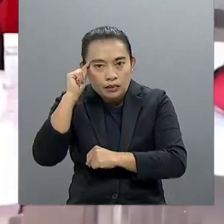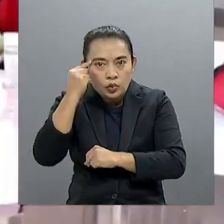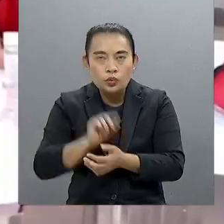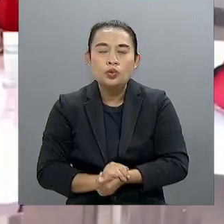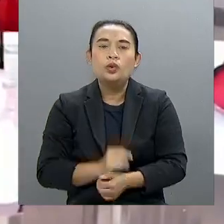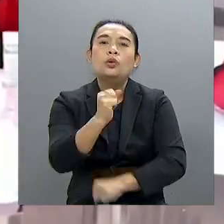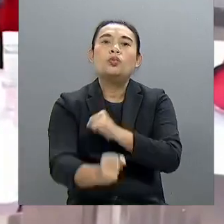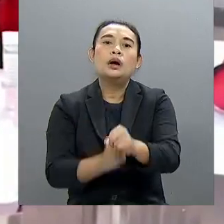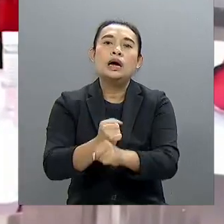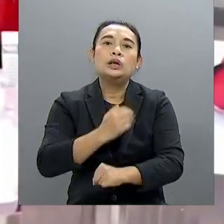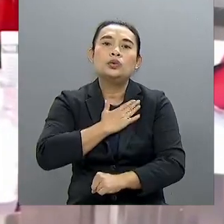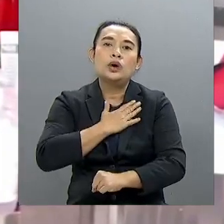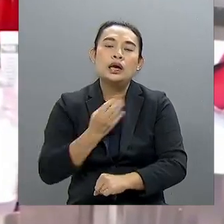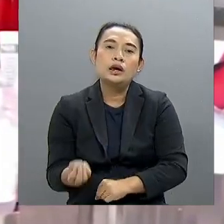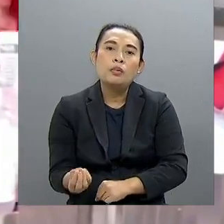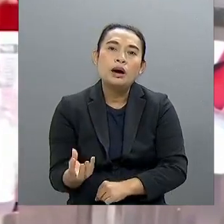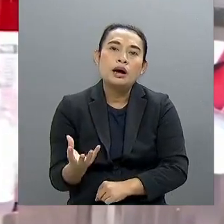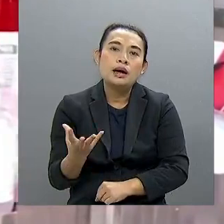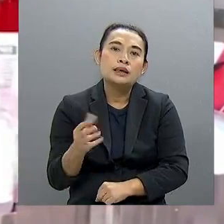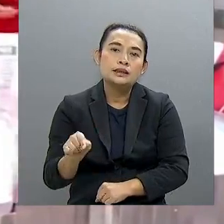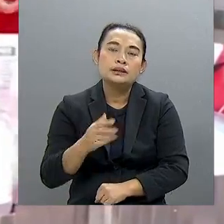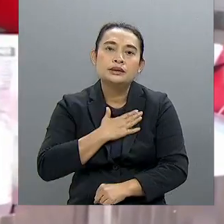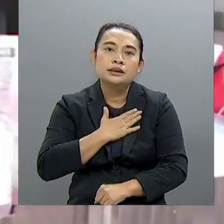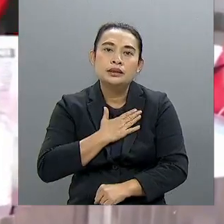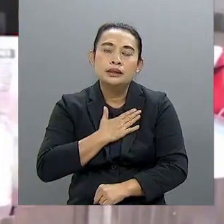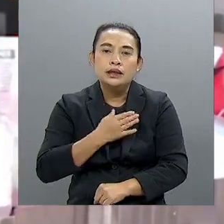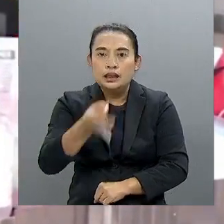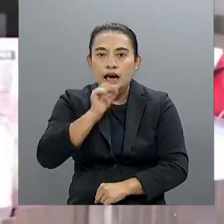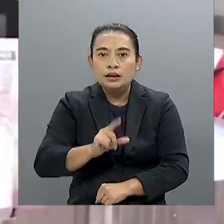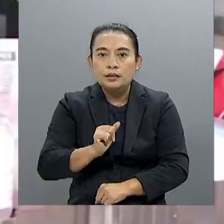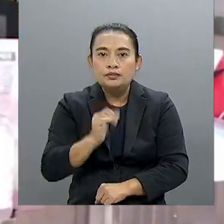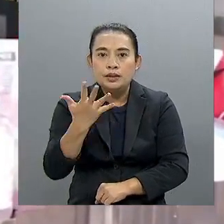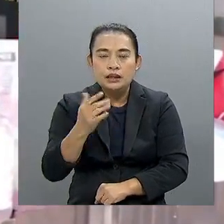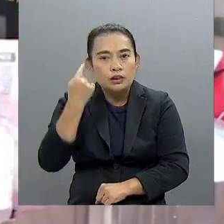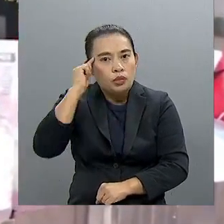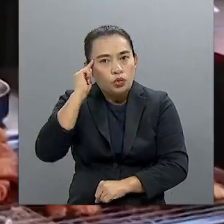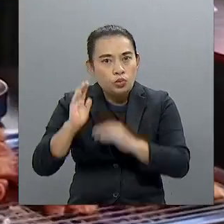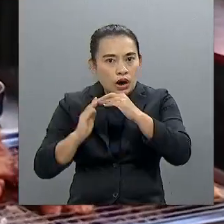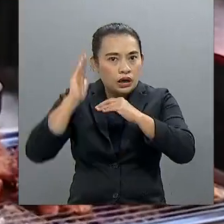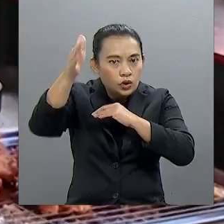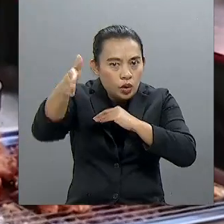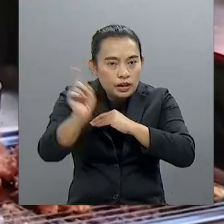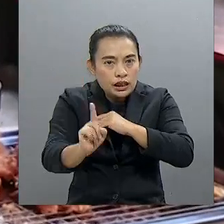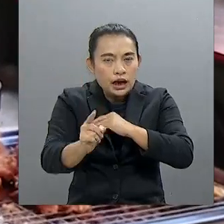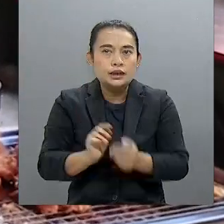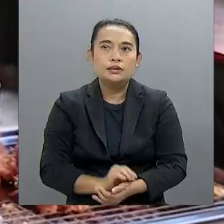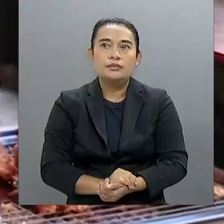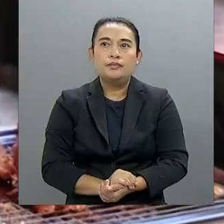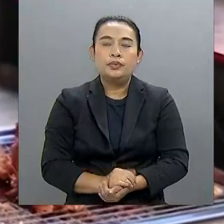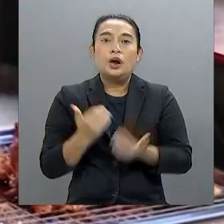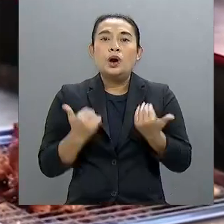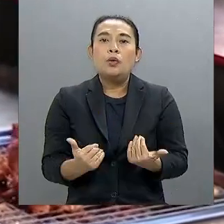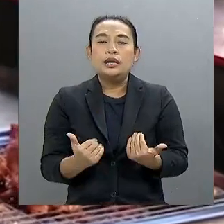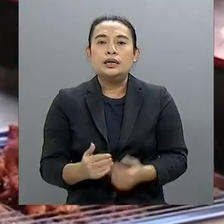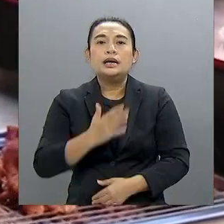ขทุกวันหากไม่หาอาชีพคมารองรับก็ไม่รววัข้หนาจะเกิดเหุกณอะไรขนอีก Kos่วัี้ขอเป็นแม่ค้าแบ